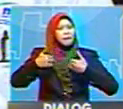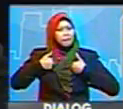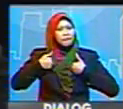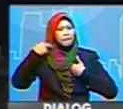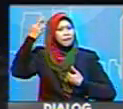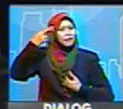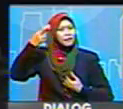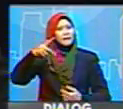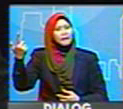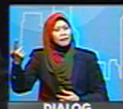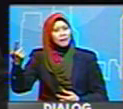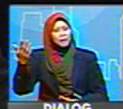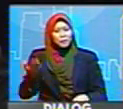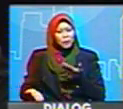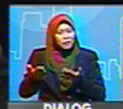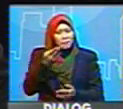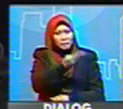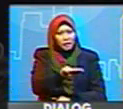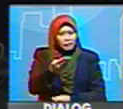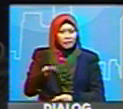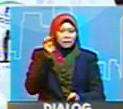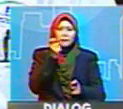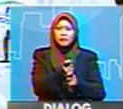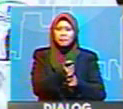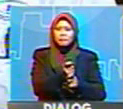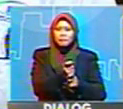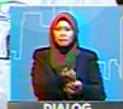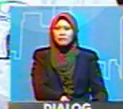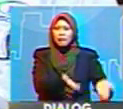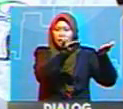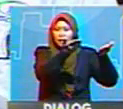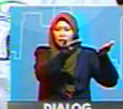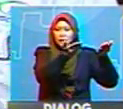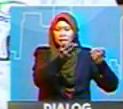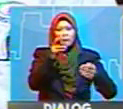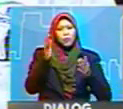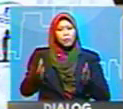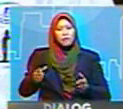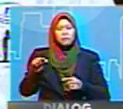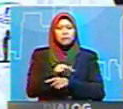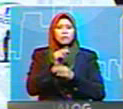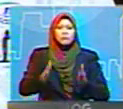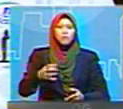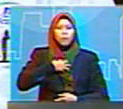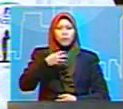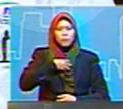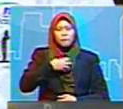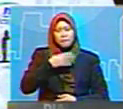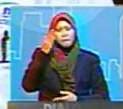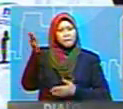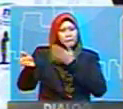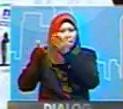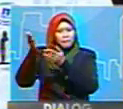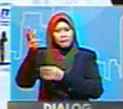kerana disebabkan barang tak turun orang marah P kerajaan Adakah ini satu perkara yang sengaja dilakukan untuk